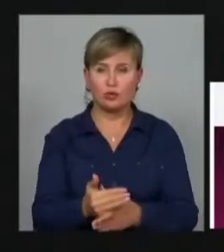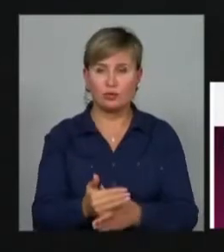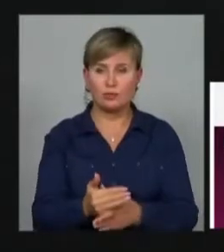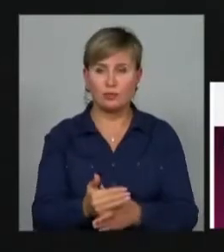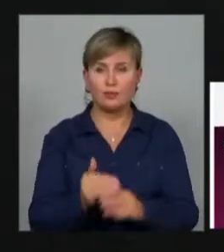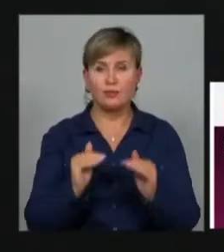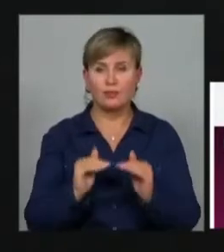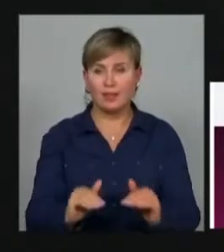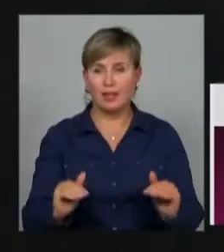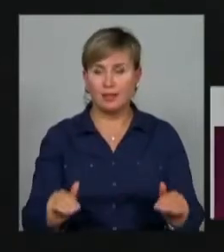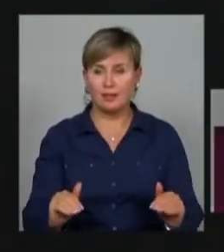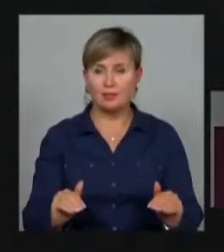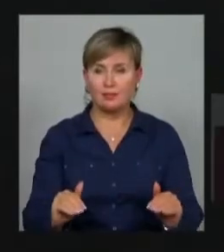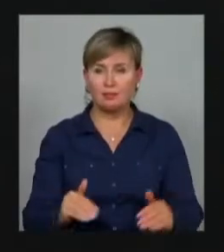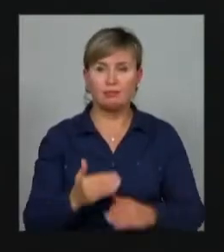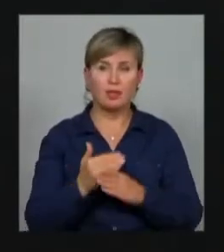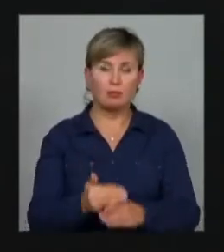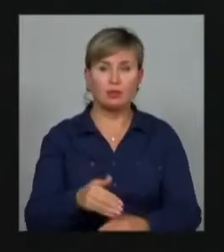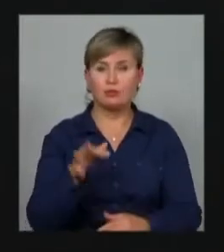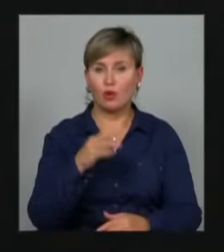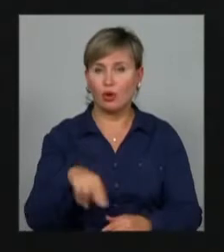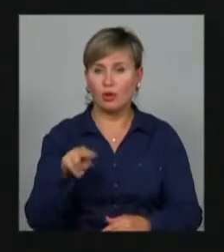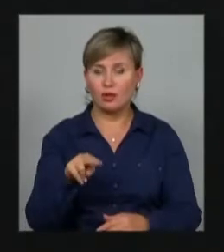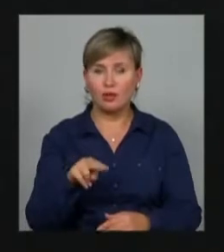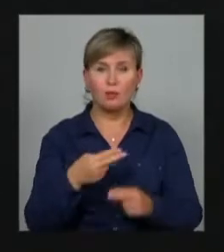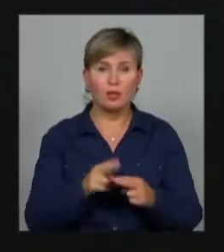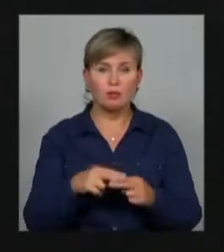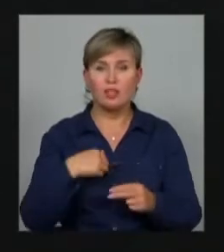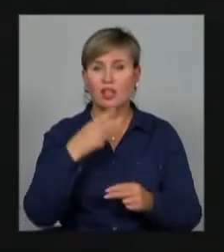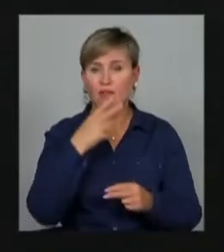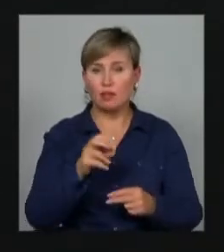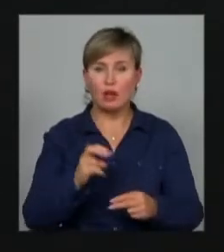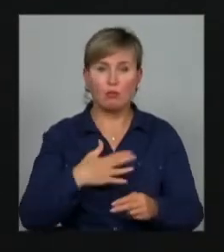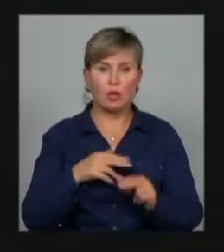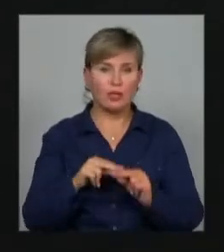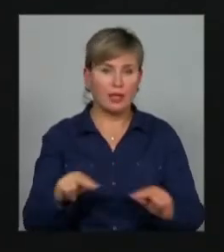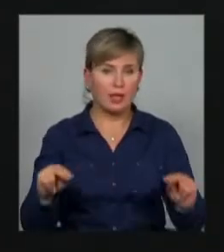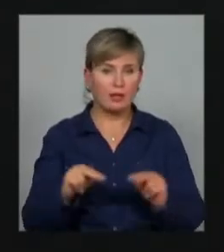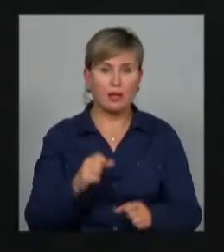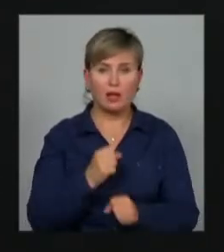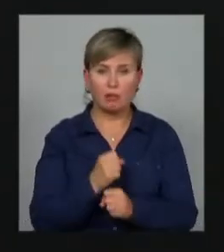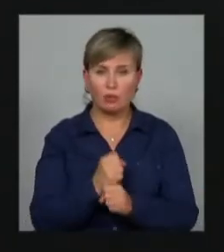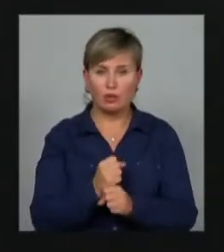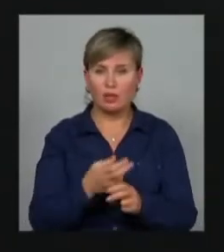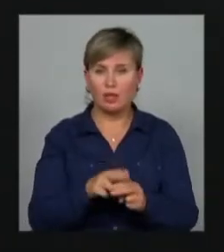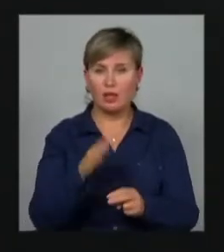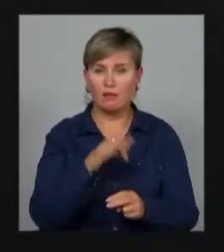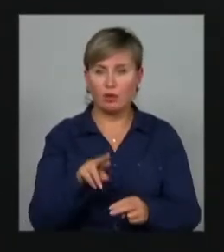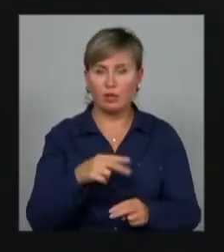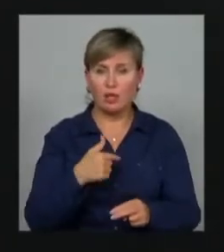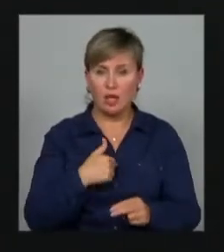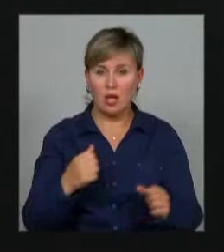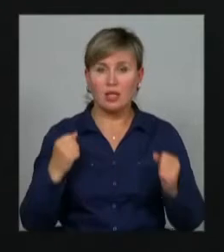помочь детям, помочь фонду, как бы. Потому что я вижу, как мой тренер работает над этим фондом. Как бы я